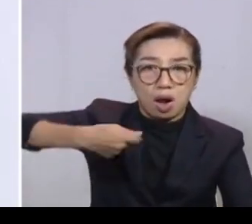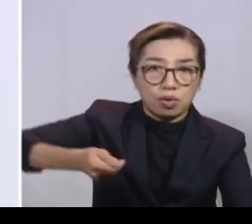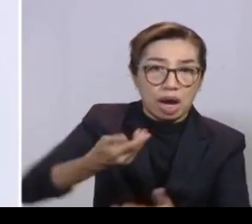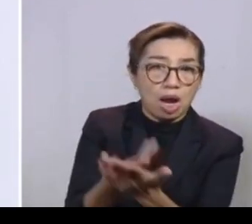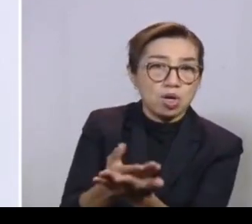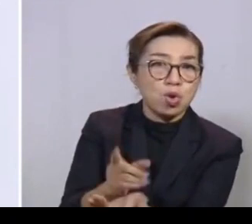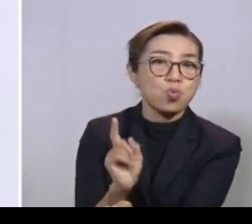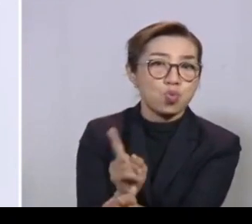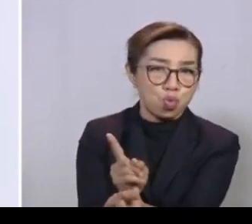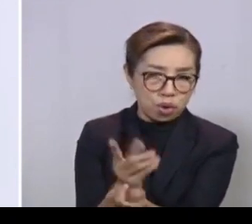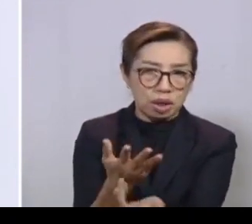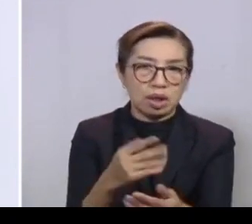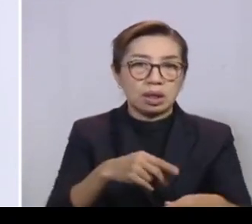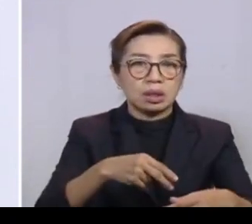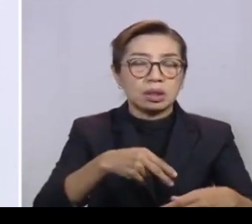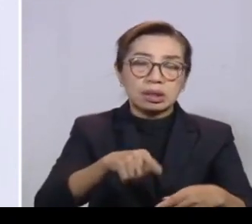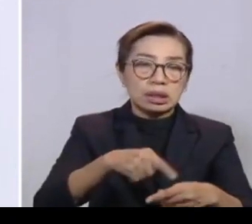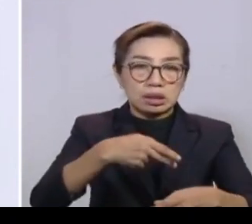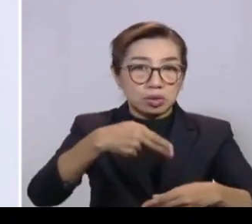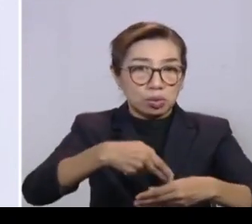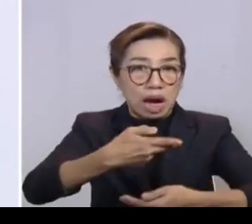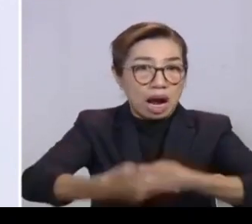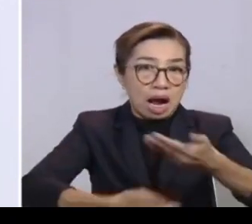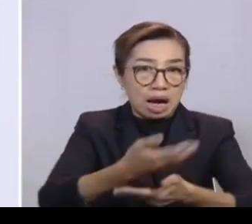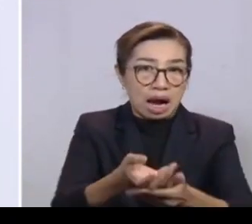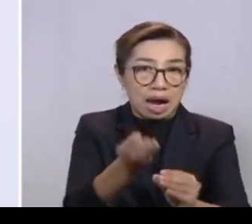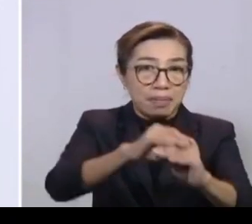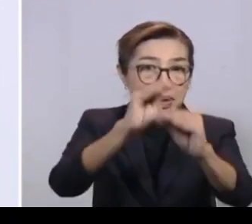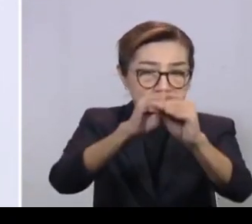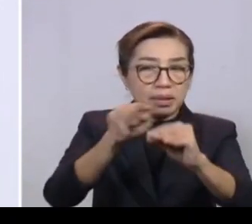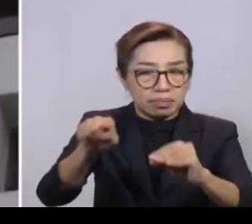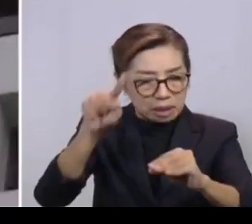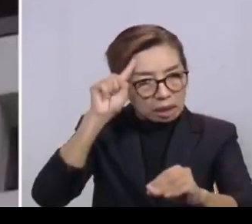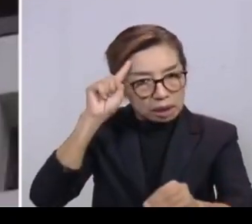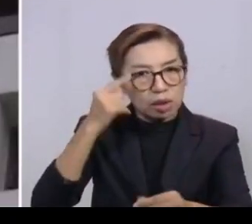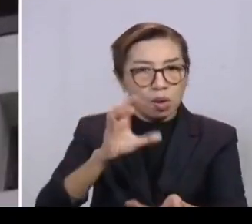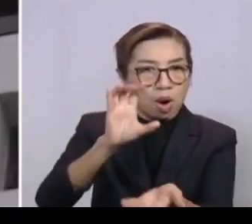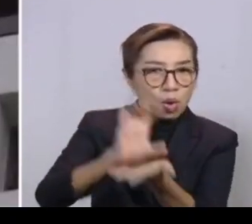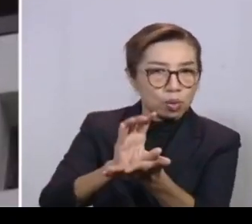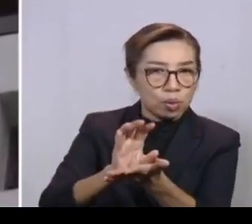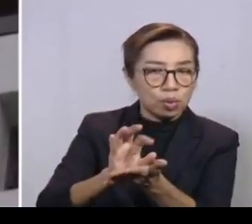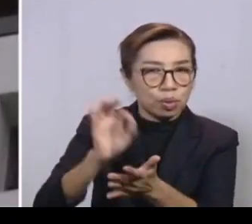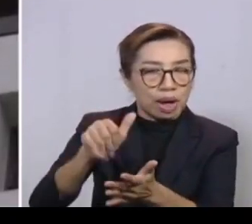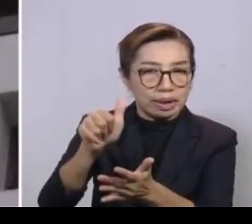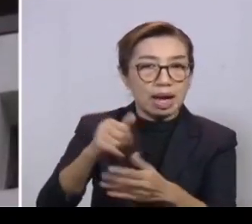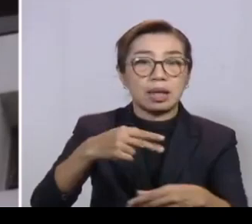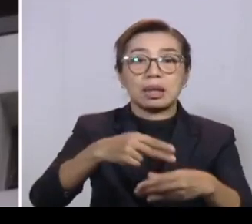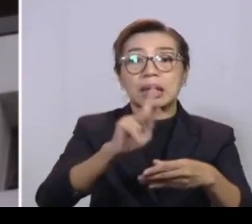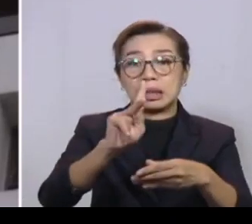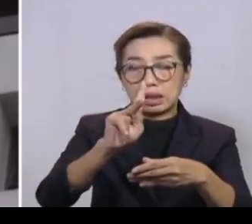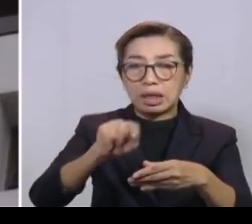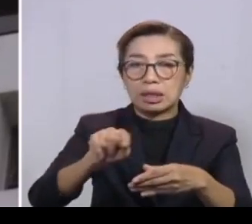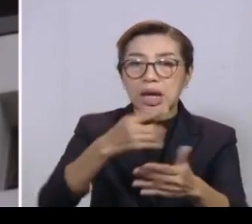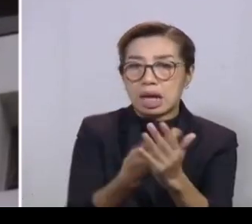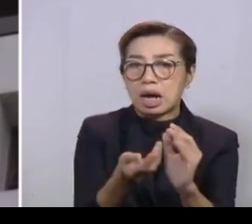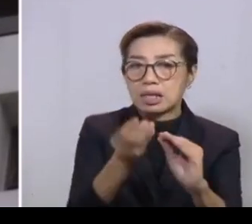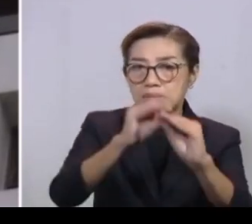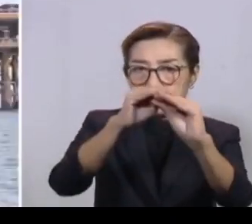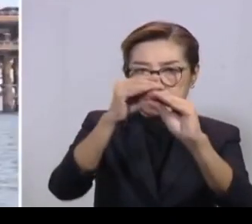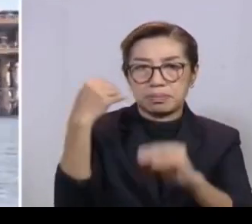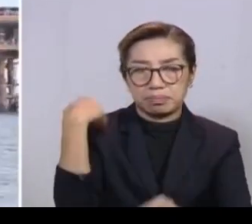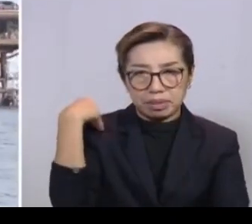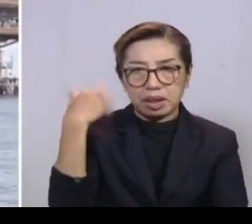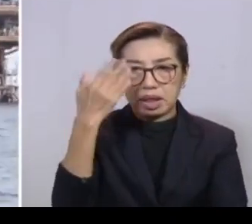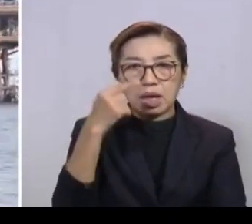และการเพิ่มปริมาณการจำหน่ายส่วนธุรกิจก๊าซธรรมชาติคาดว่าจะปรับตัวสูงขึ้นตามดีมารรวมทั้งยังมี